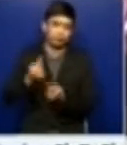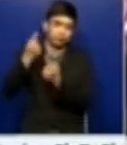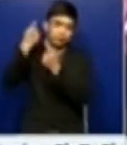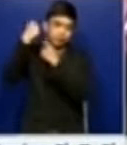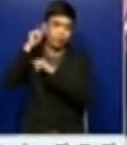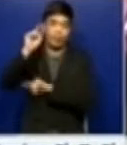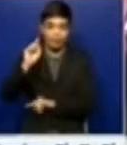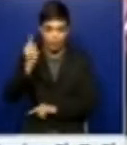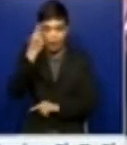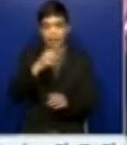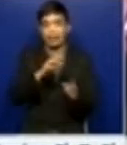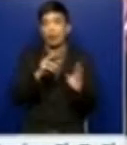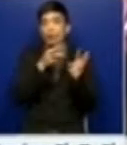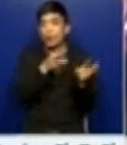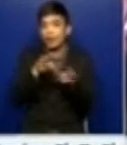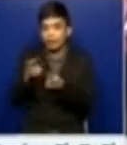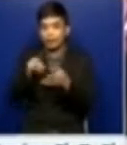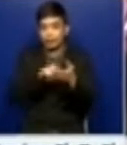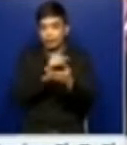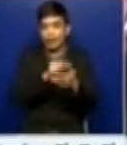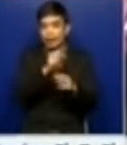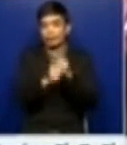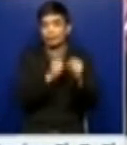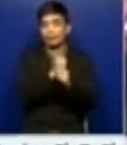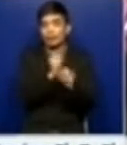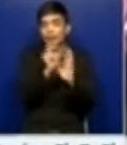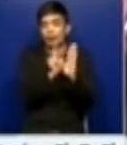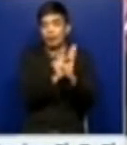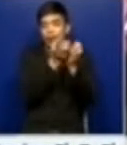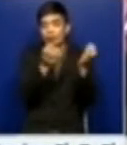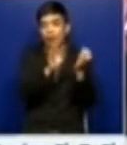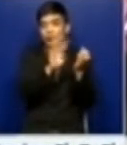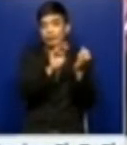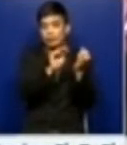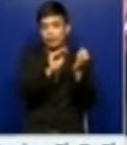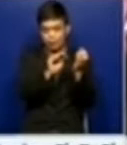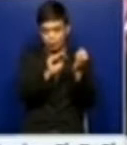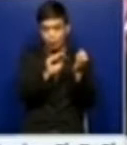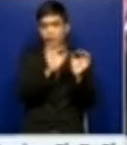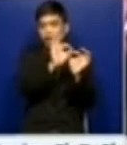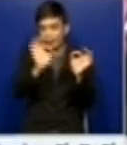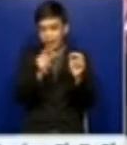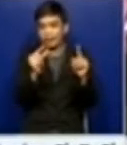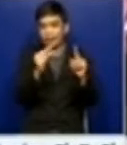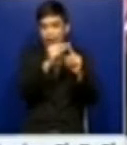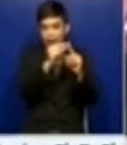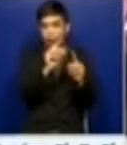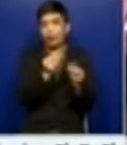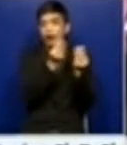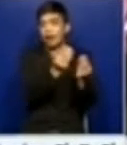ล้ายๆเดิมก็คือ40รัฐธรรมนูญ40ซึ่งเขียนไว้ก็บอกว่าเป็นรัฐธรรมนูญฉบับประชาชนรัฐธรรมนูญ